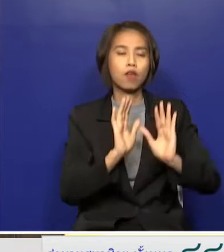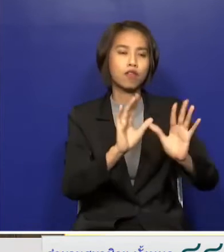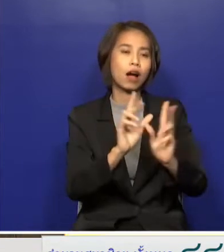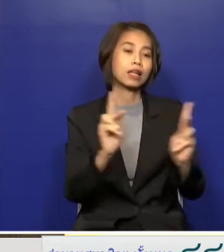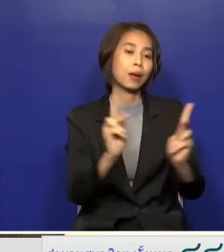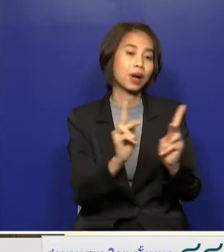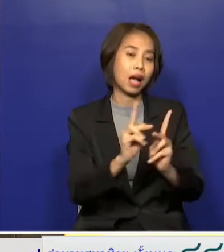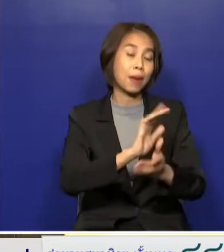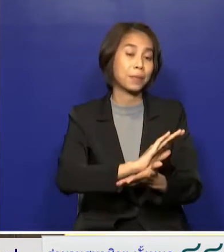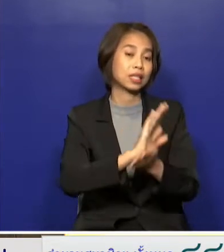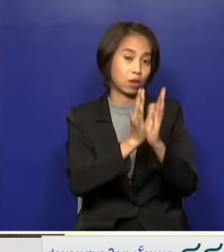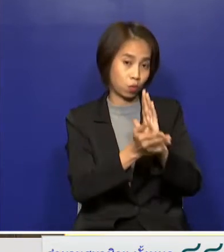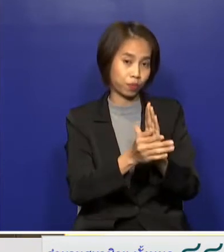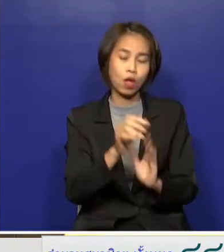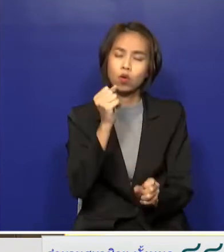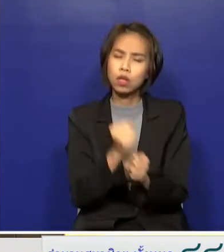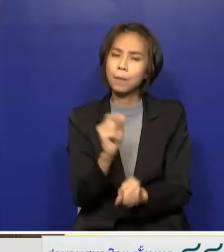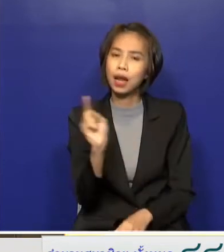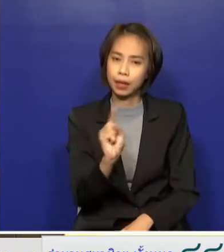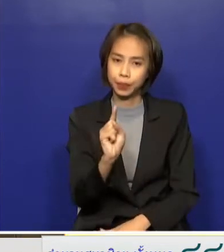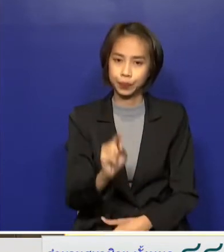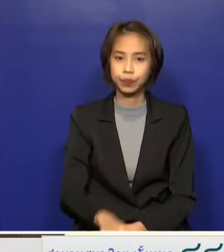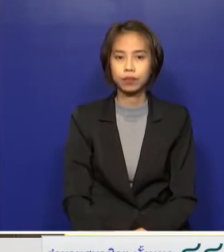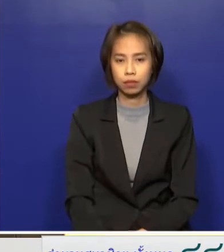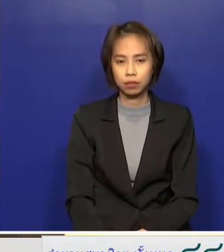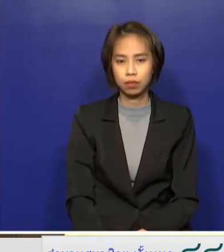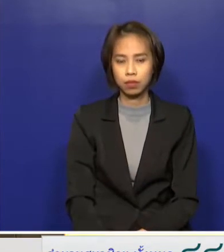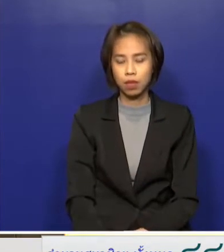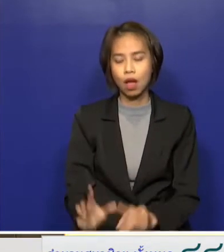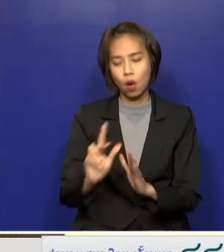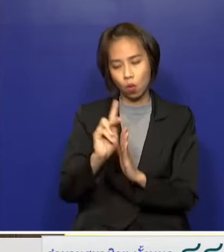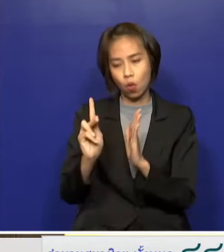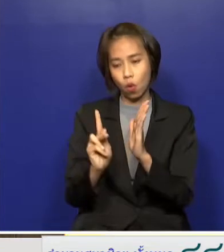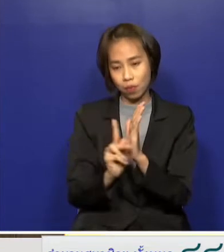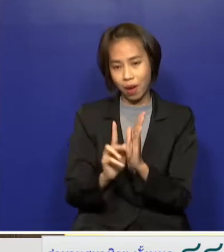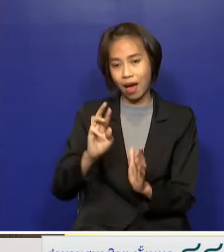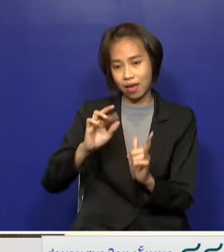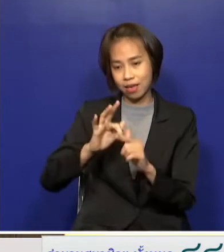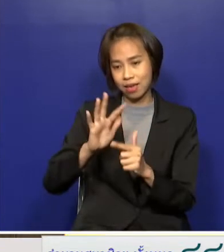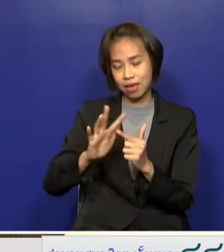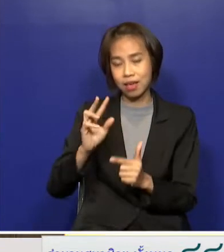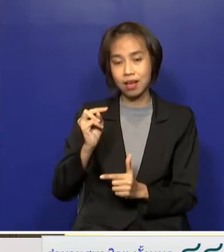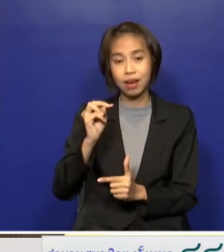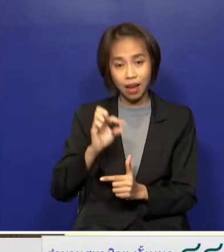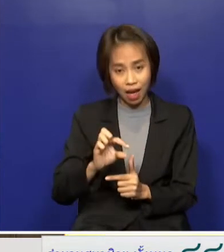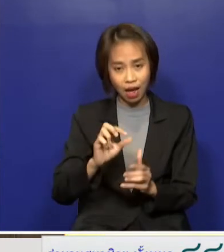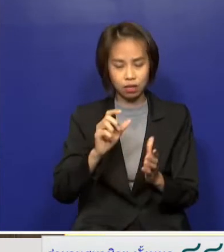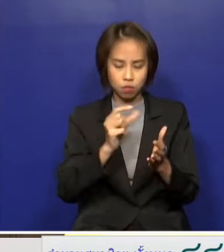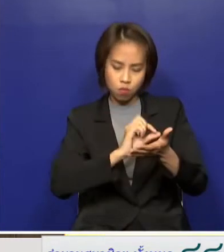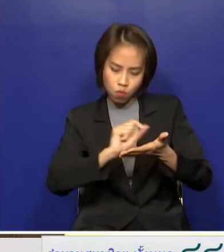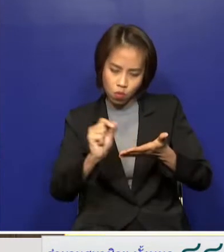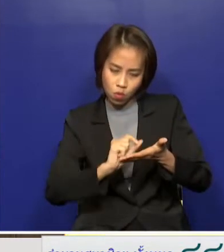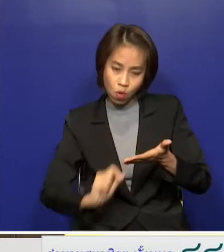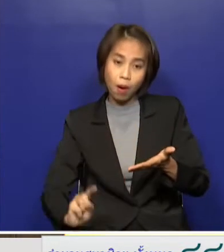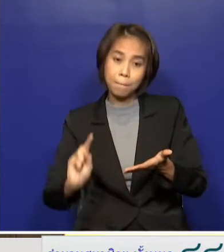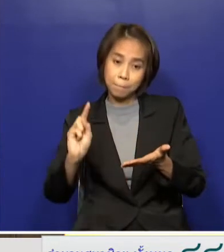พัฒน์สิ่งที่ควรจะทำคือท่านจะต้องยกร่างกฎหมายด้วยซ้ำแต่ว่าเวลามันจวนแล้ว นะยกร่างกฎหมายแล้วก็เสนอ